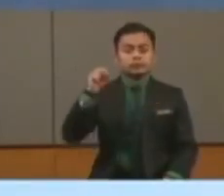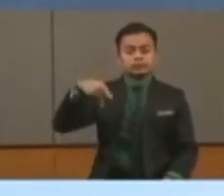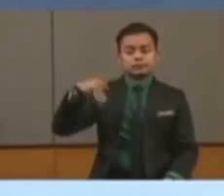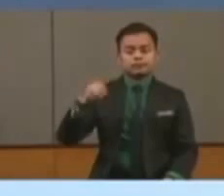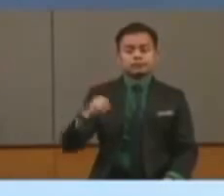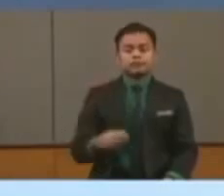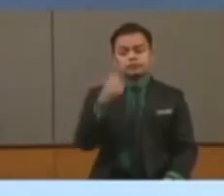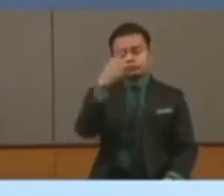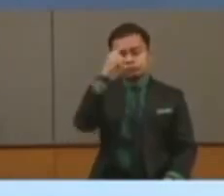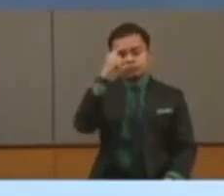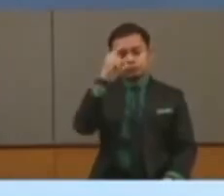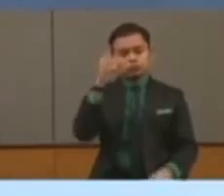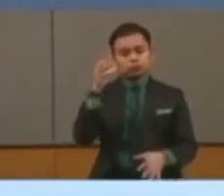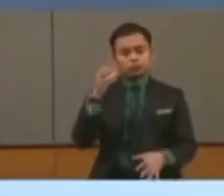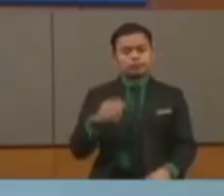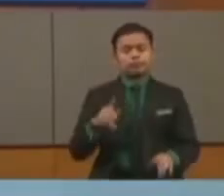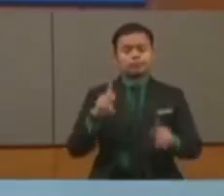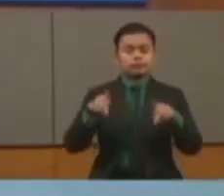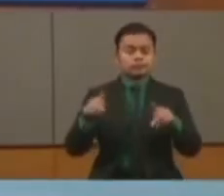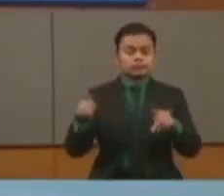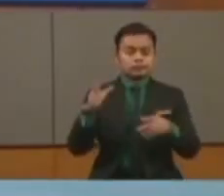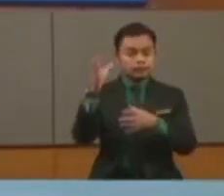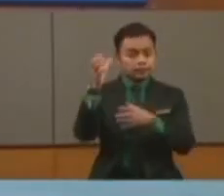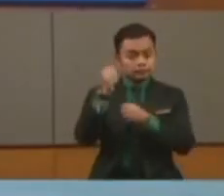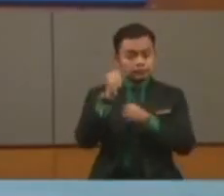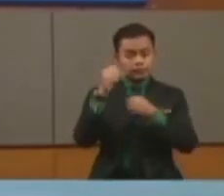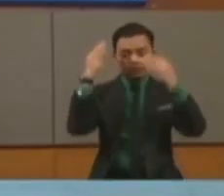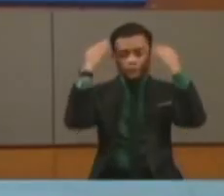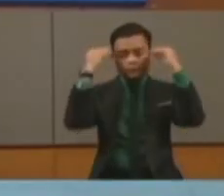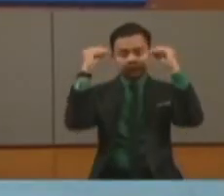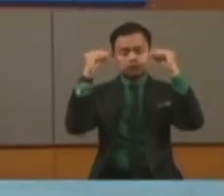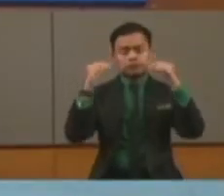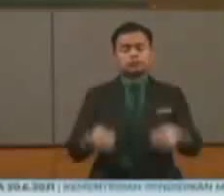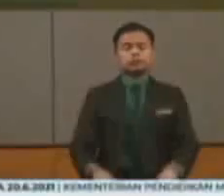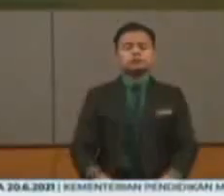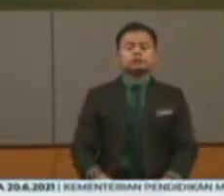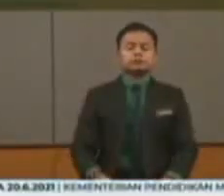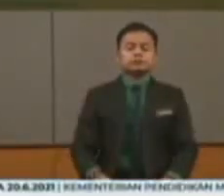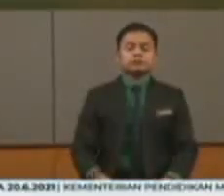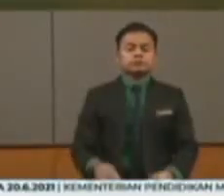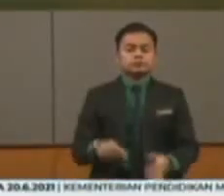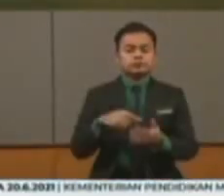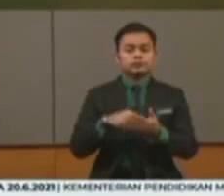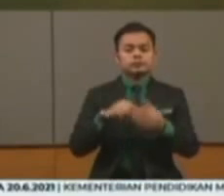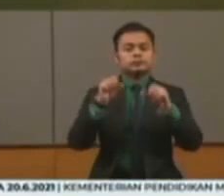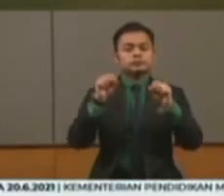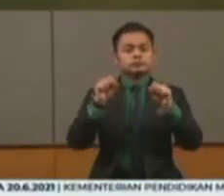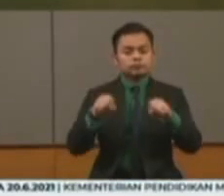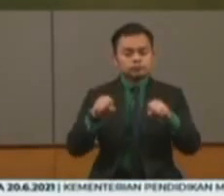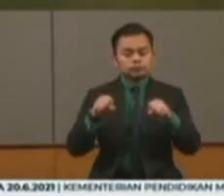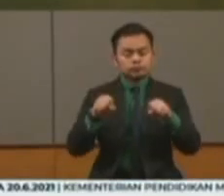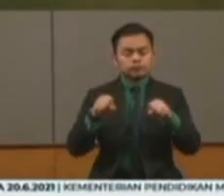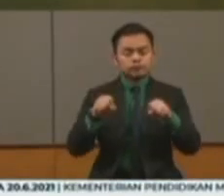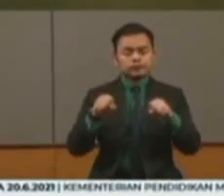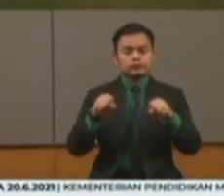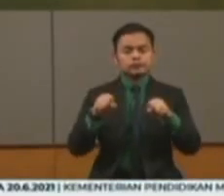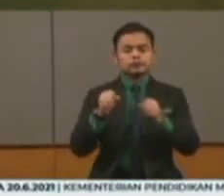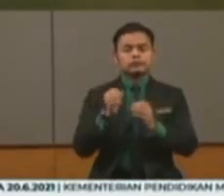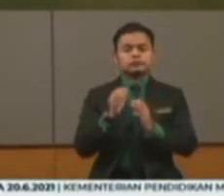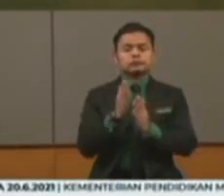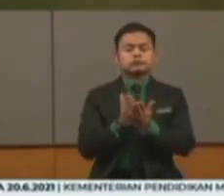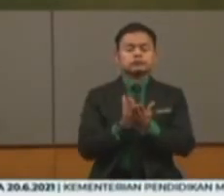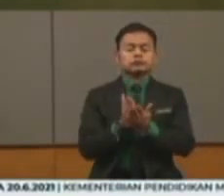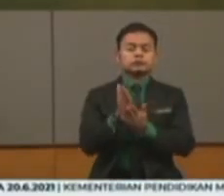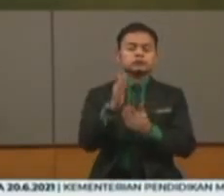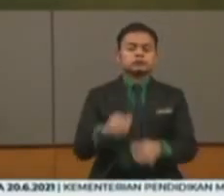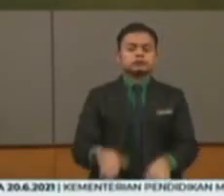pengambilan bukhash guru secara one of ini dapat dilaksanakan dengan lancar dan teratur Hai